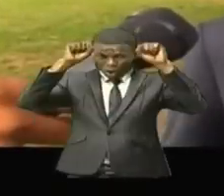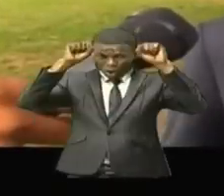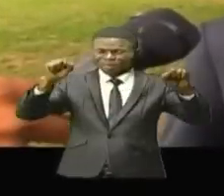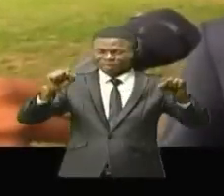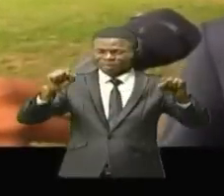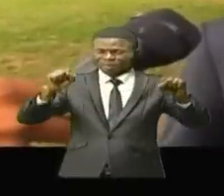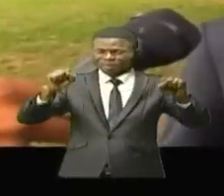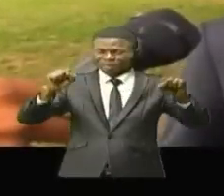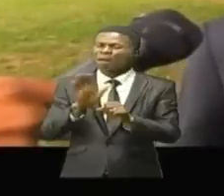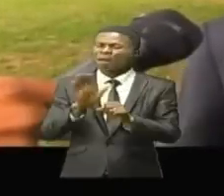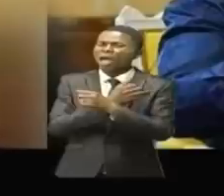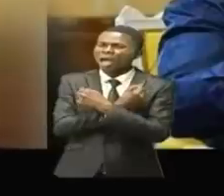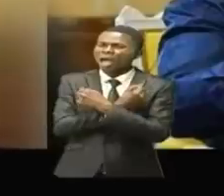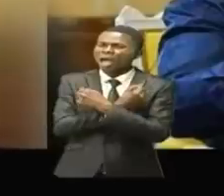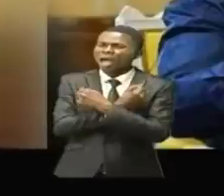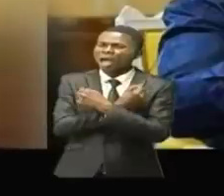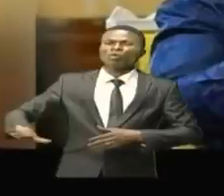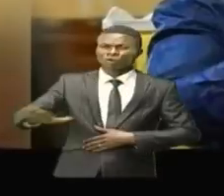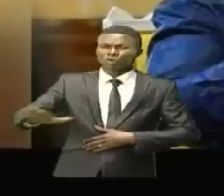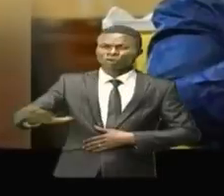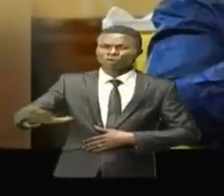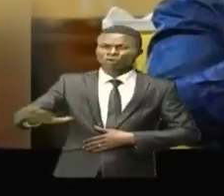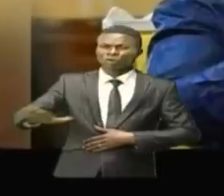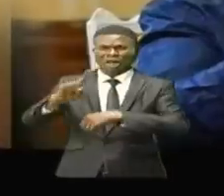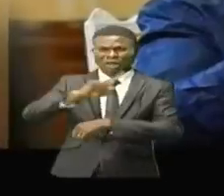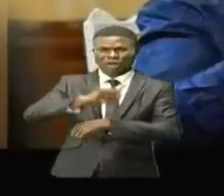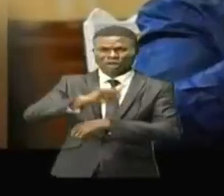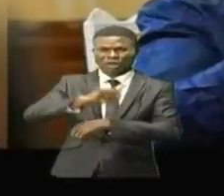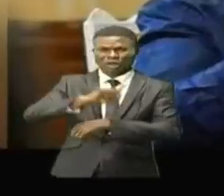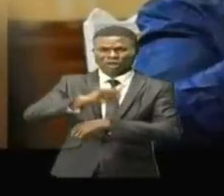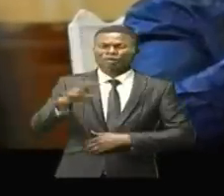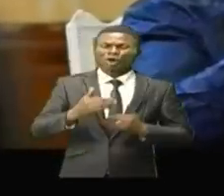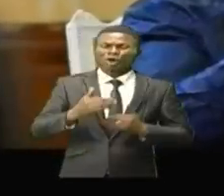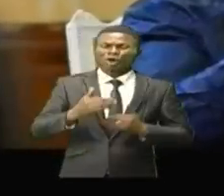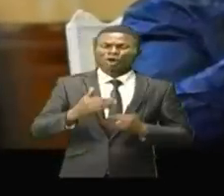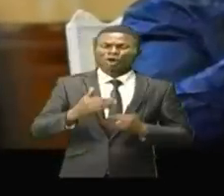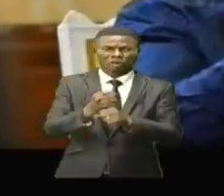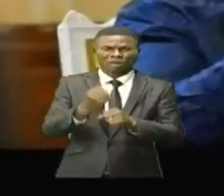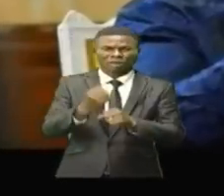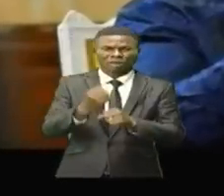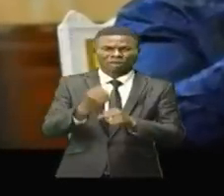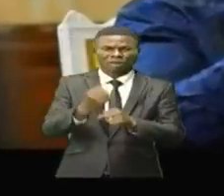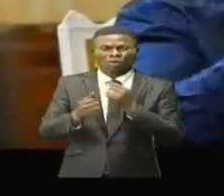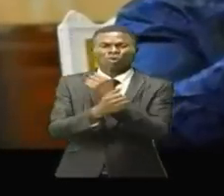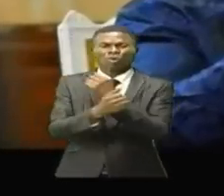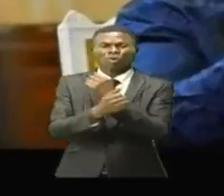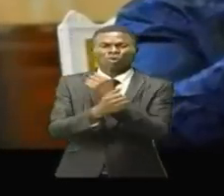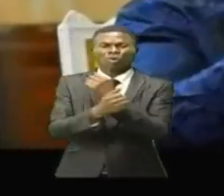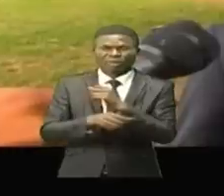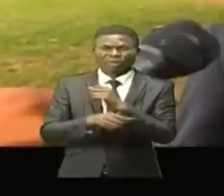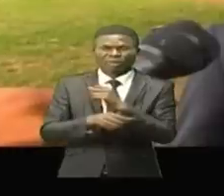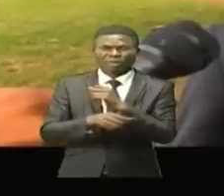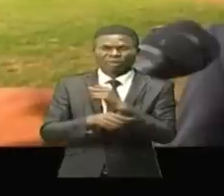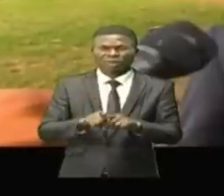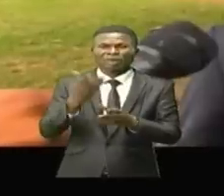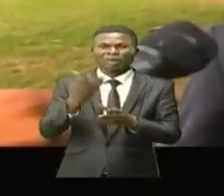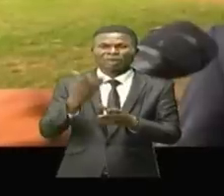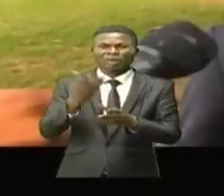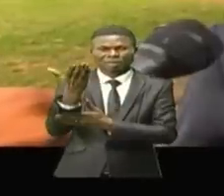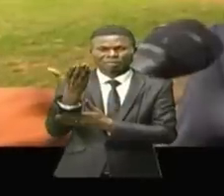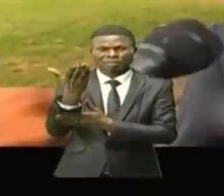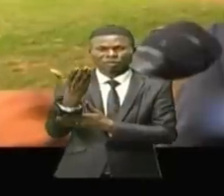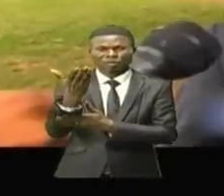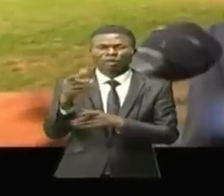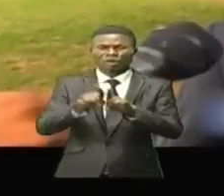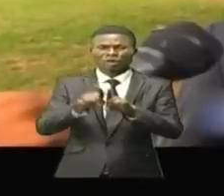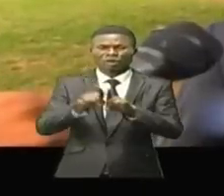République, Félix-Antoine Tshisekedi, qui chaque jour, comme je l'ai dit, continue de travailler pour la nation. Et en même temps, nous lançons un appel, comme ça a